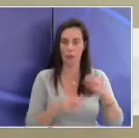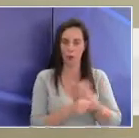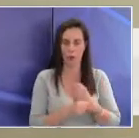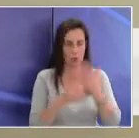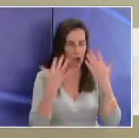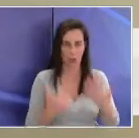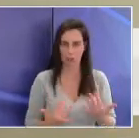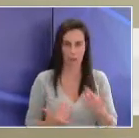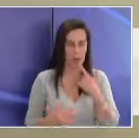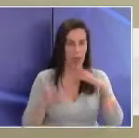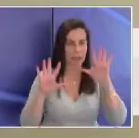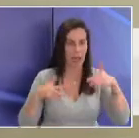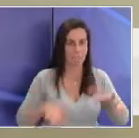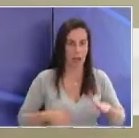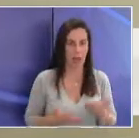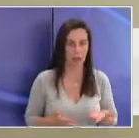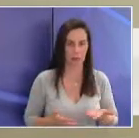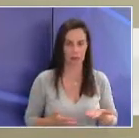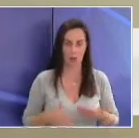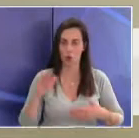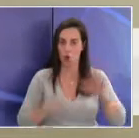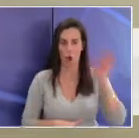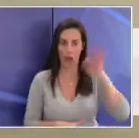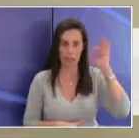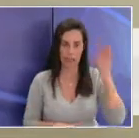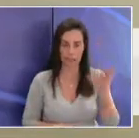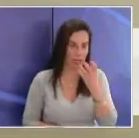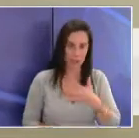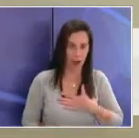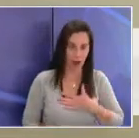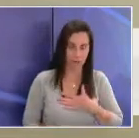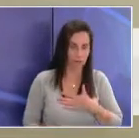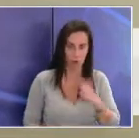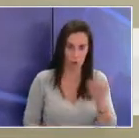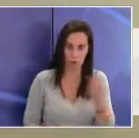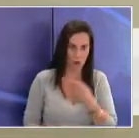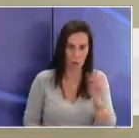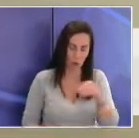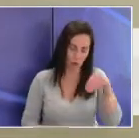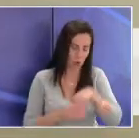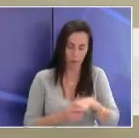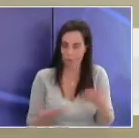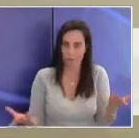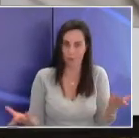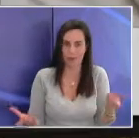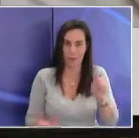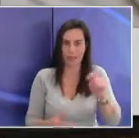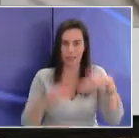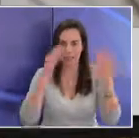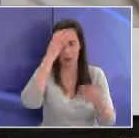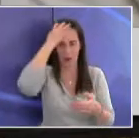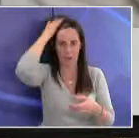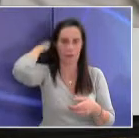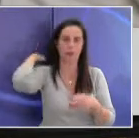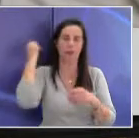שהזכרים מנבאים לעשרה מנדטים, שרוב הסיכויים, צר לי, אבל שאולי שניכם לא תהיו בכנסת הבאה